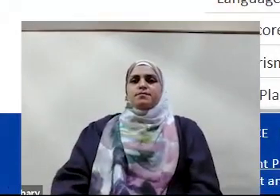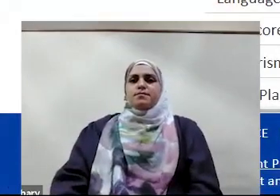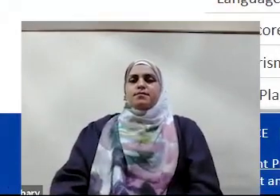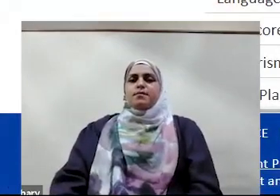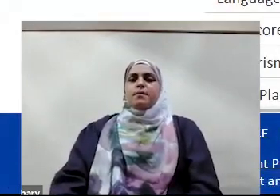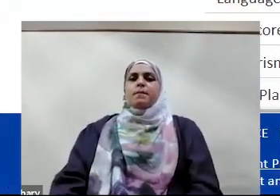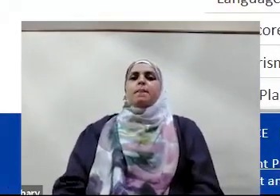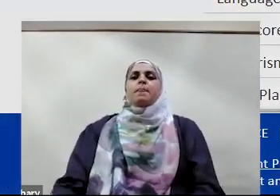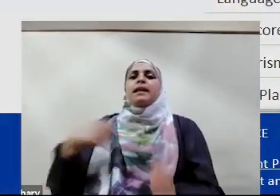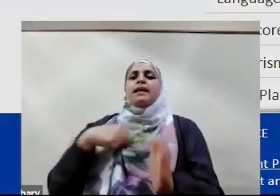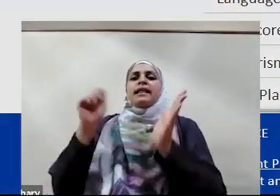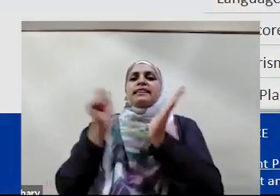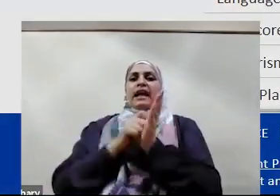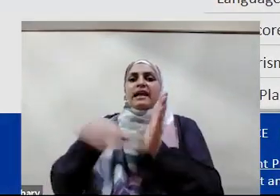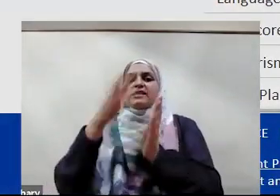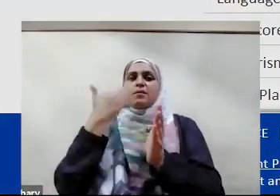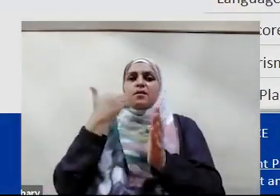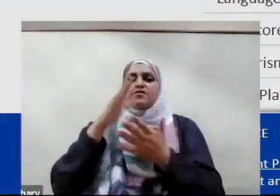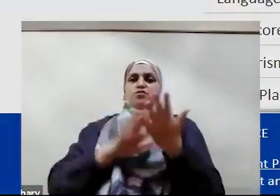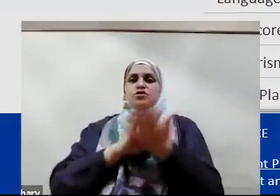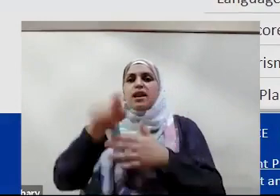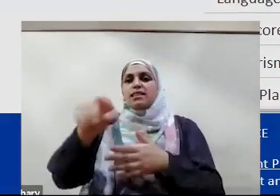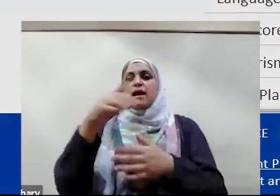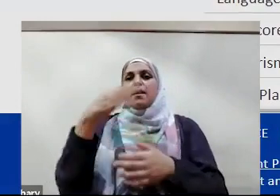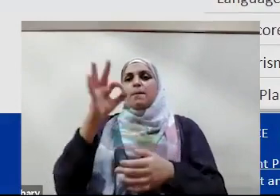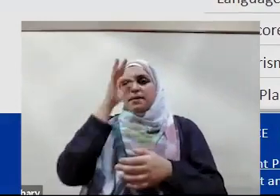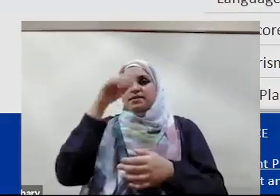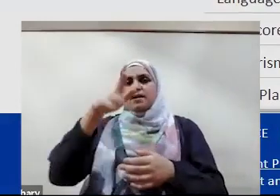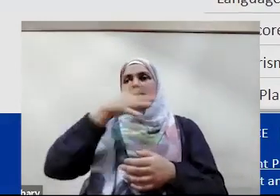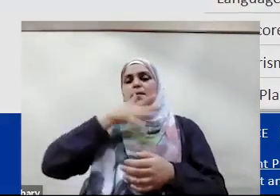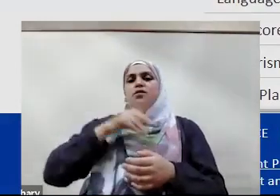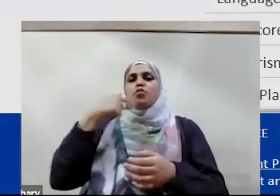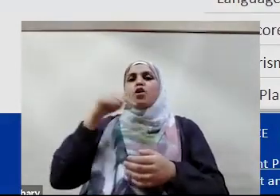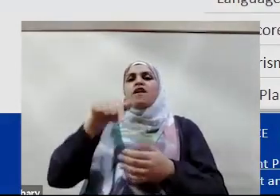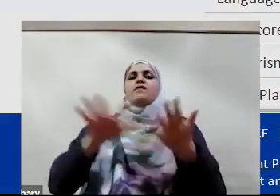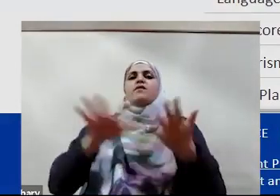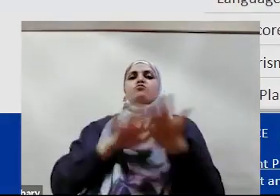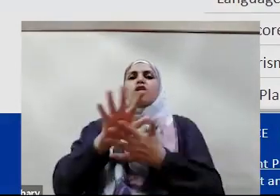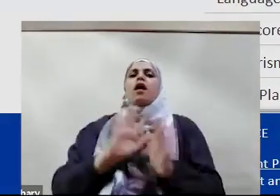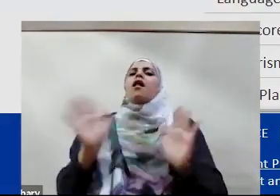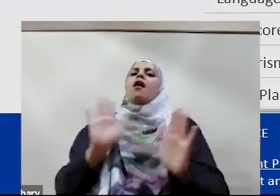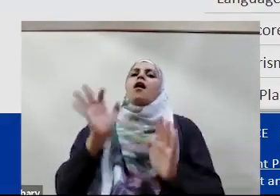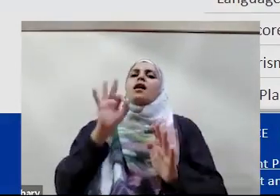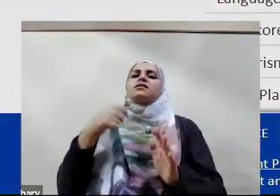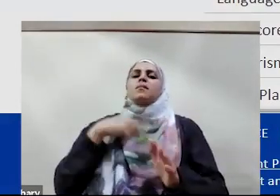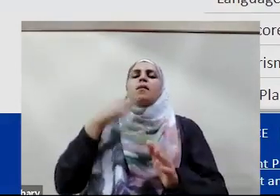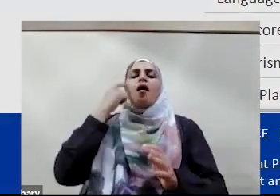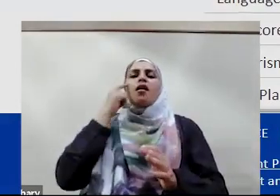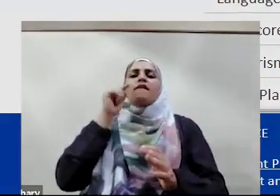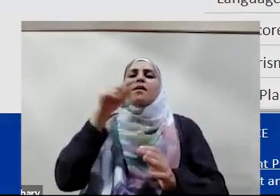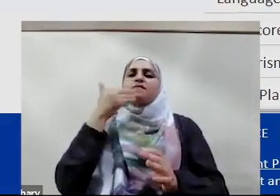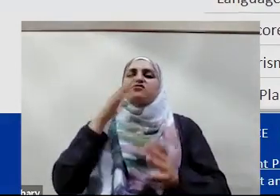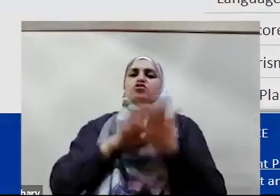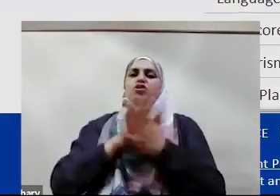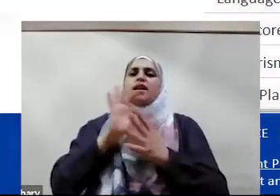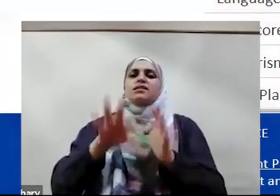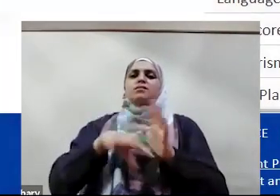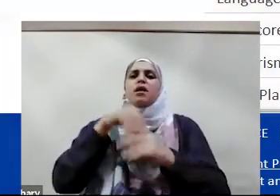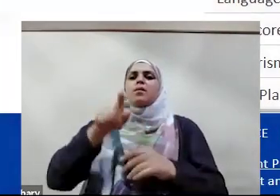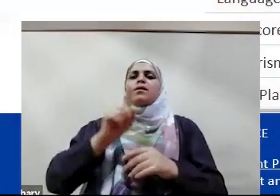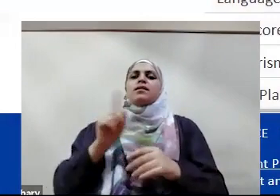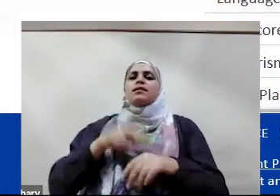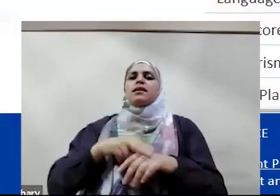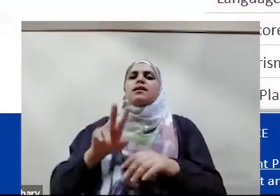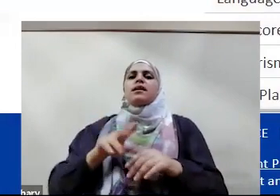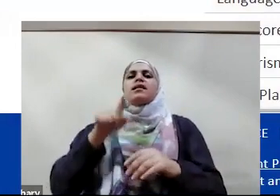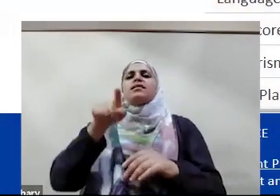اتاكد ان مفيش مشاكل، ان ده مثلا قال لي ايرور، فاتاكد انه ما يعمليش ايرور ده. بس ده